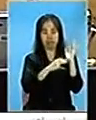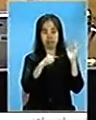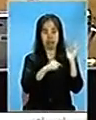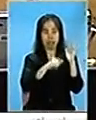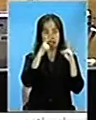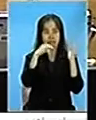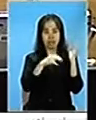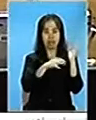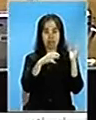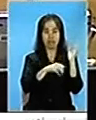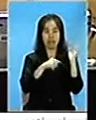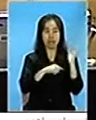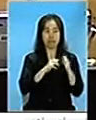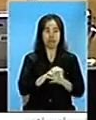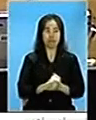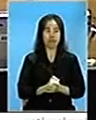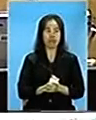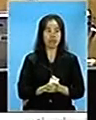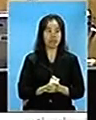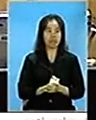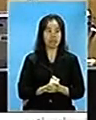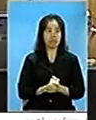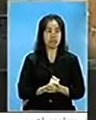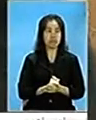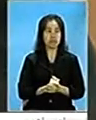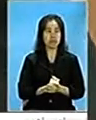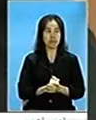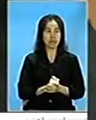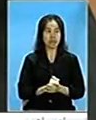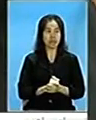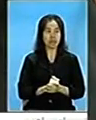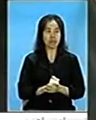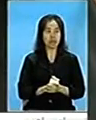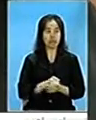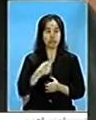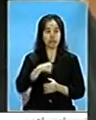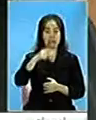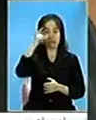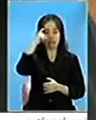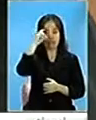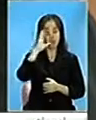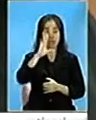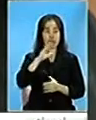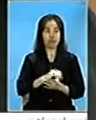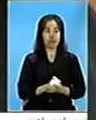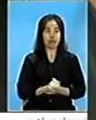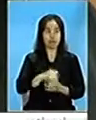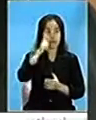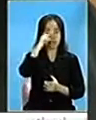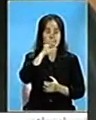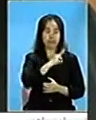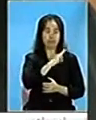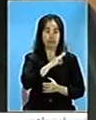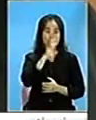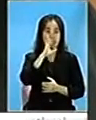รูปนี้ครับมุมซ้ายล่างท่านประธานครับเป็นภาพของ สมาชิกสภาพั